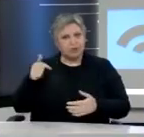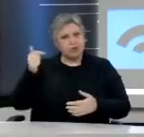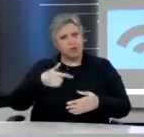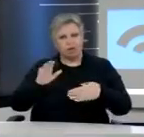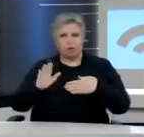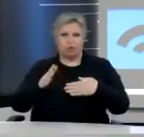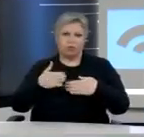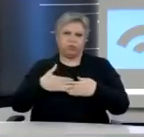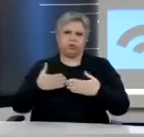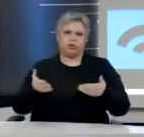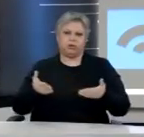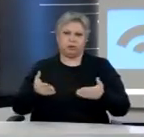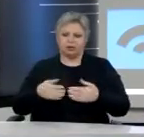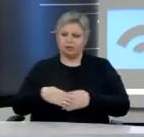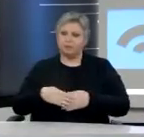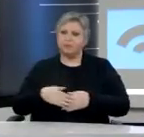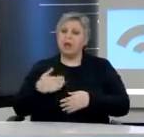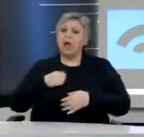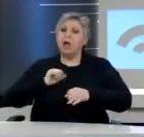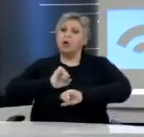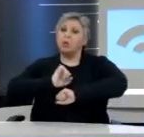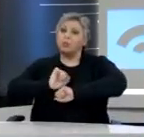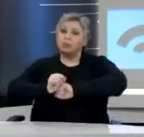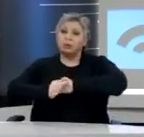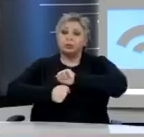Προσπάθησα σήμερα, όσο μπορούσα,